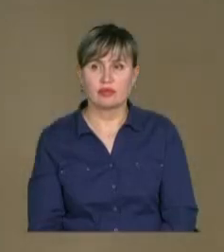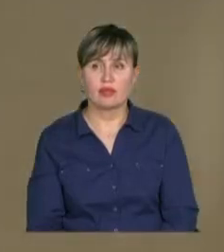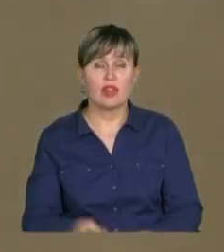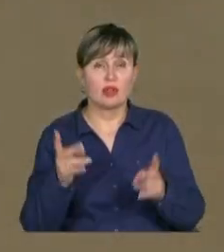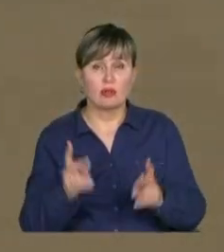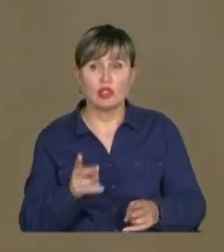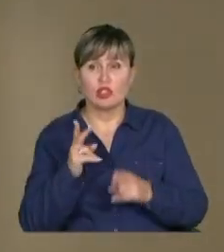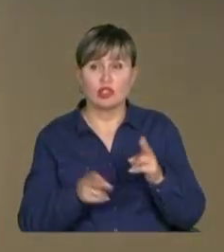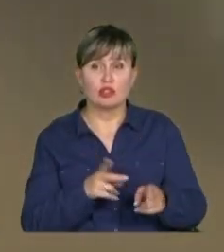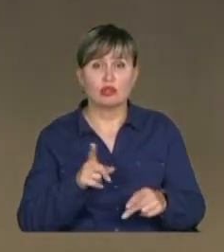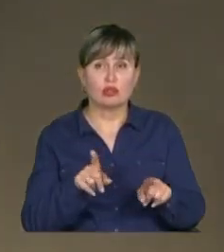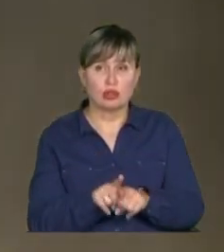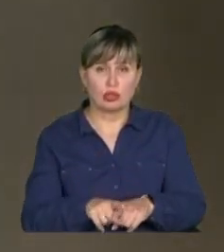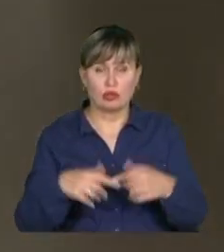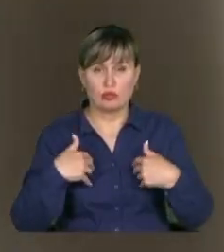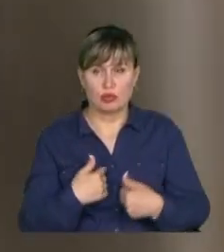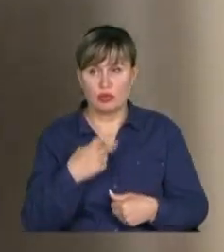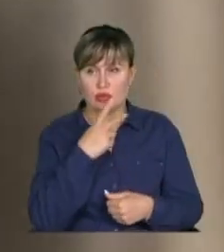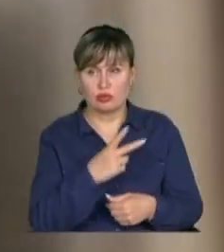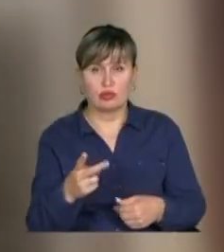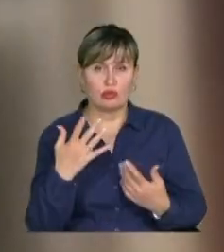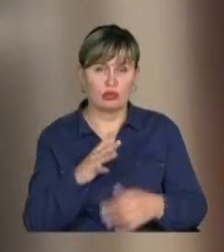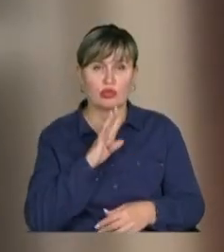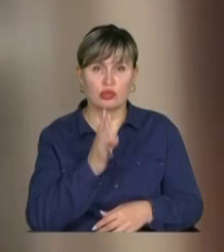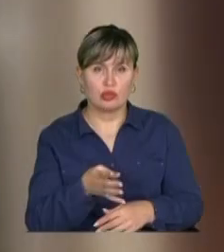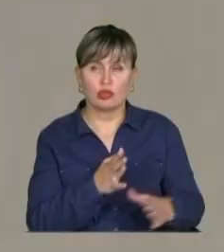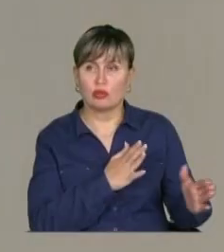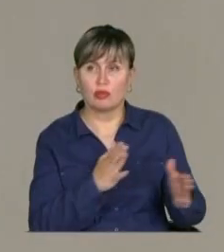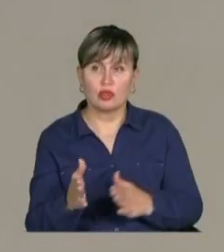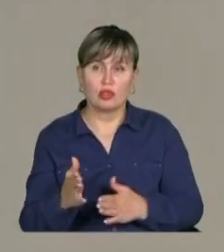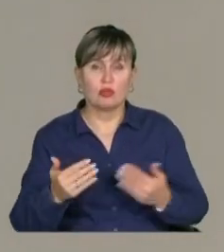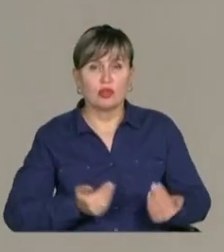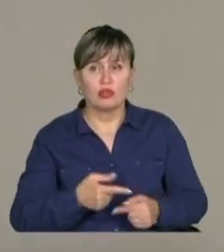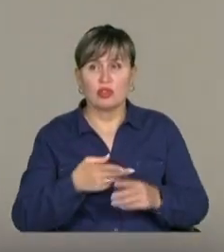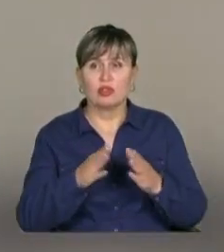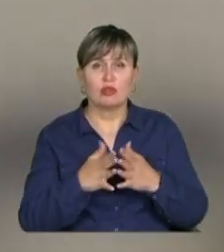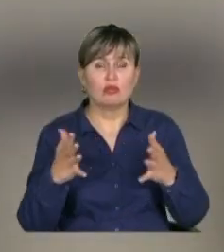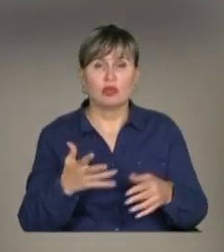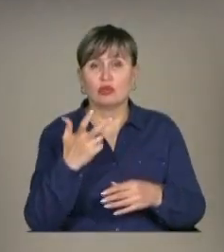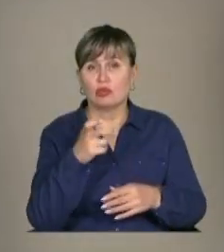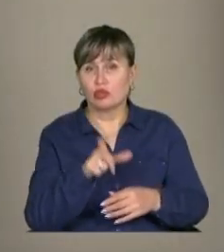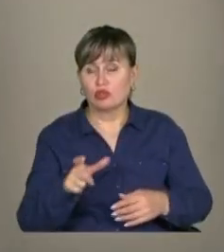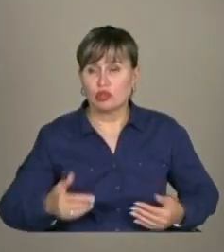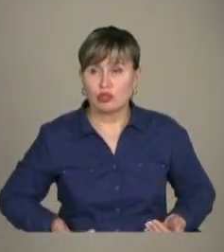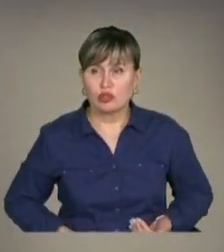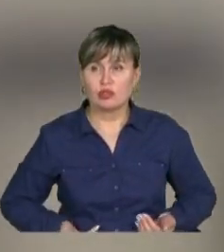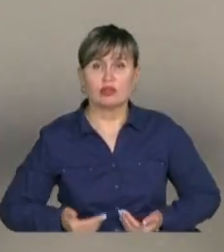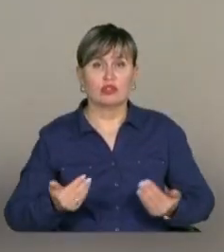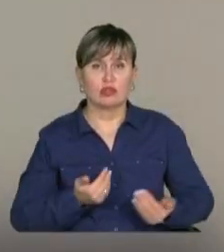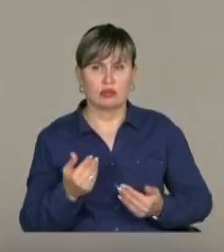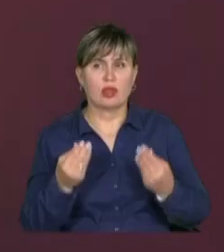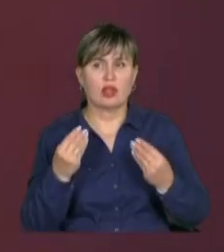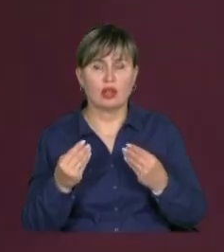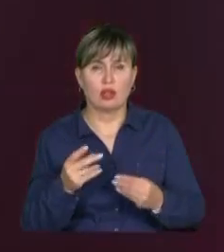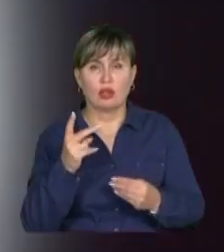Пострадавшие жалуются, что такую печальную картину они наблюдают 4 года подряд. Проживают в этих домах более 300 человек. Жилье считается элитным,